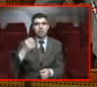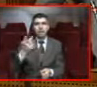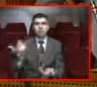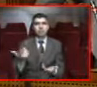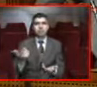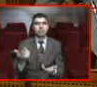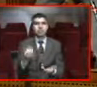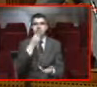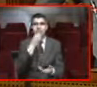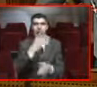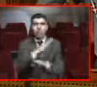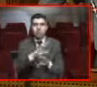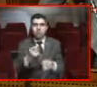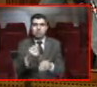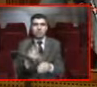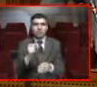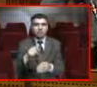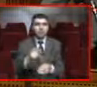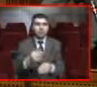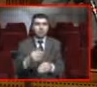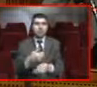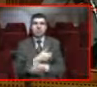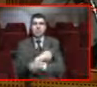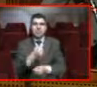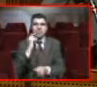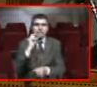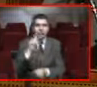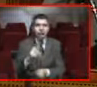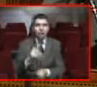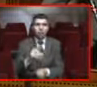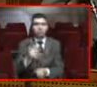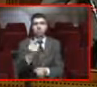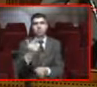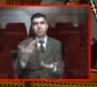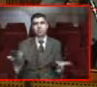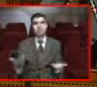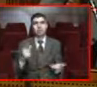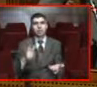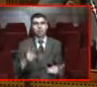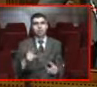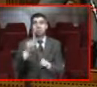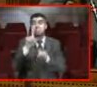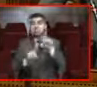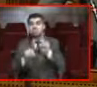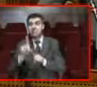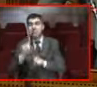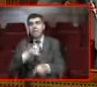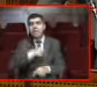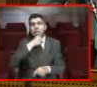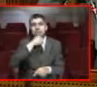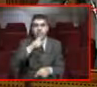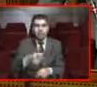اليوم المعيشه فين وصلات، والحياه فين وصلات، وخصوصا بان هاد الناس الاغلبيه ديالهم في واحد السن الان